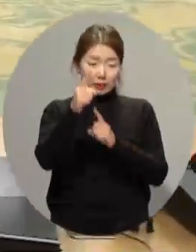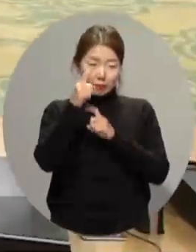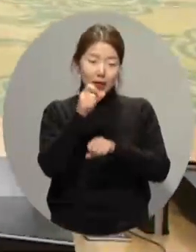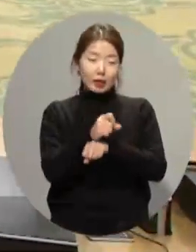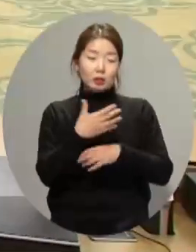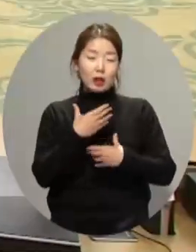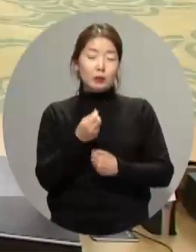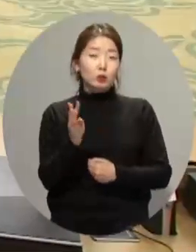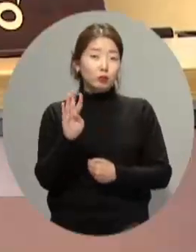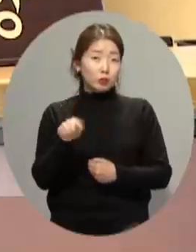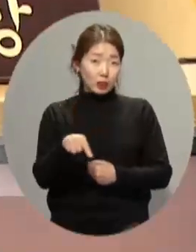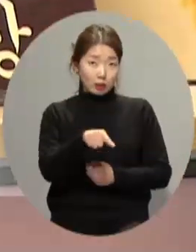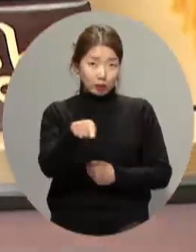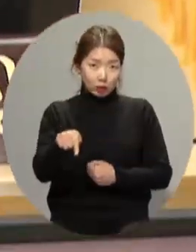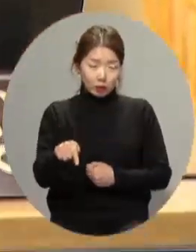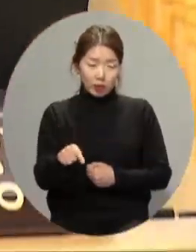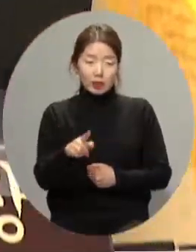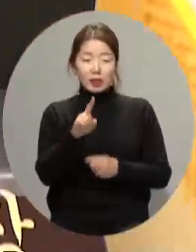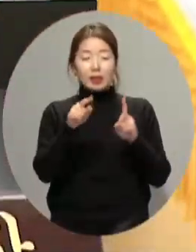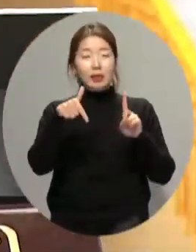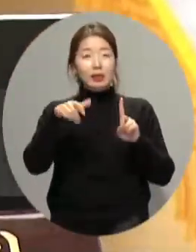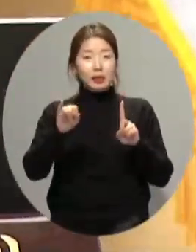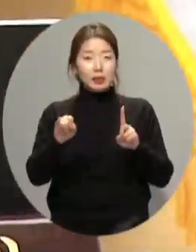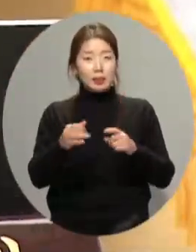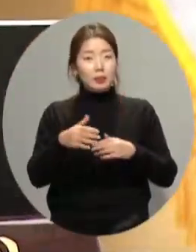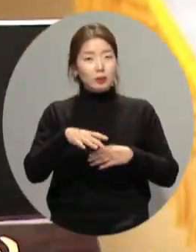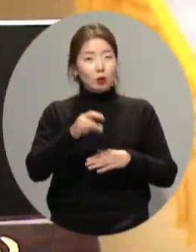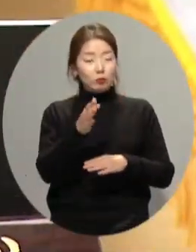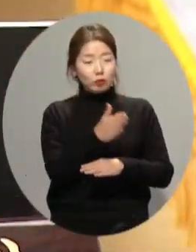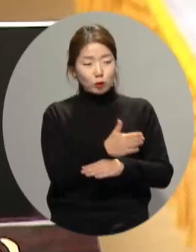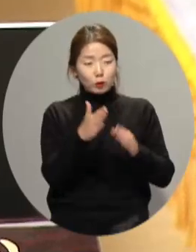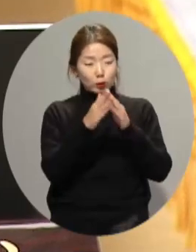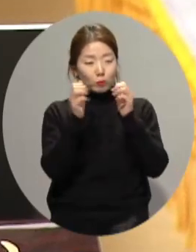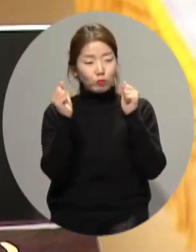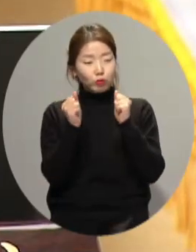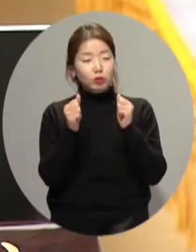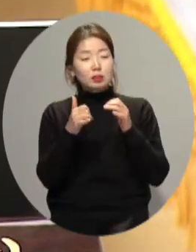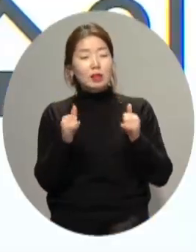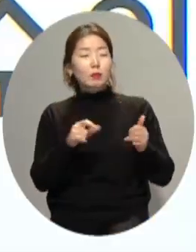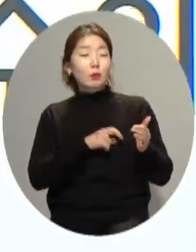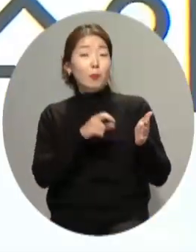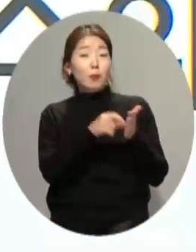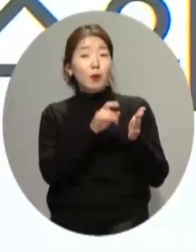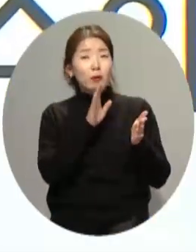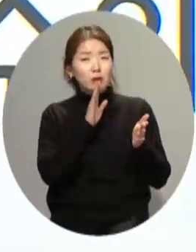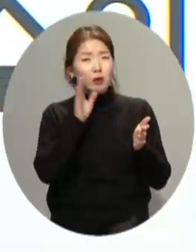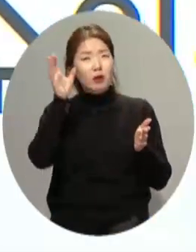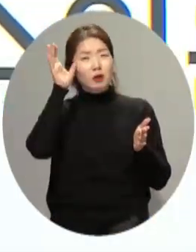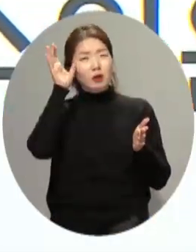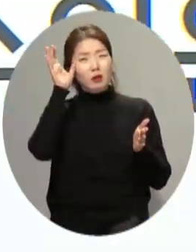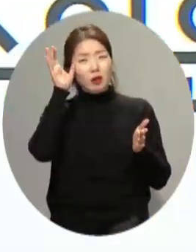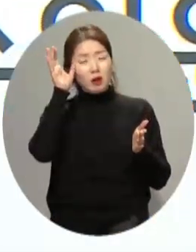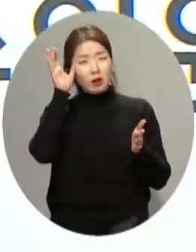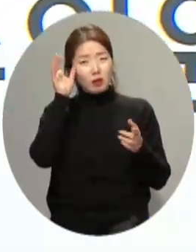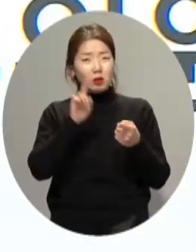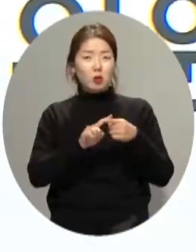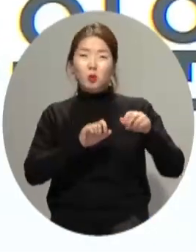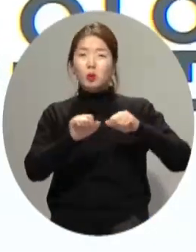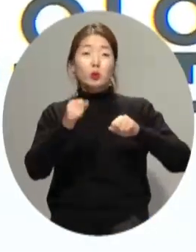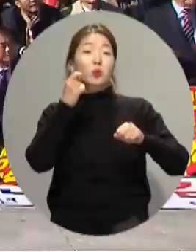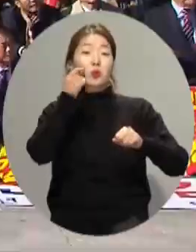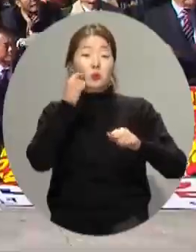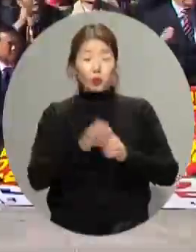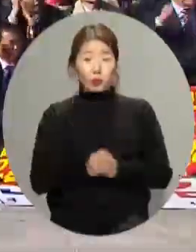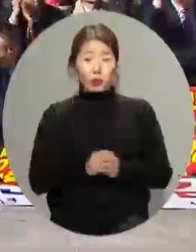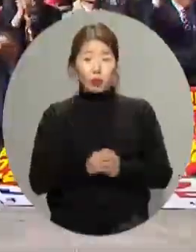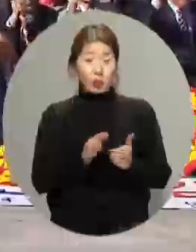행안부 장관이 윤석열 정부 1기 내각부터 전북 출신으로 이름이 올라있지만 기대치를 밑돈 게 현실.